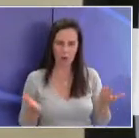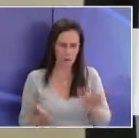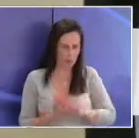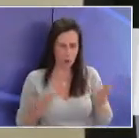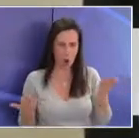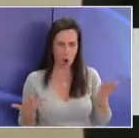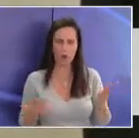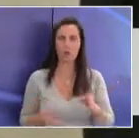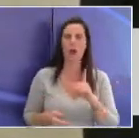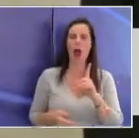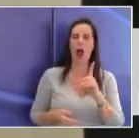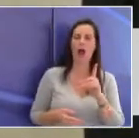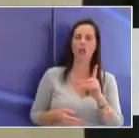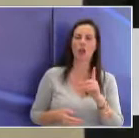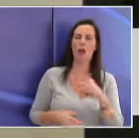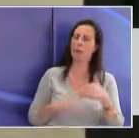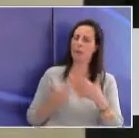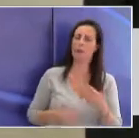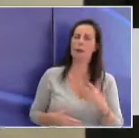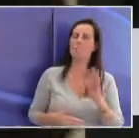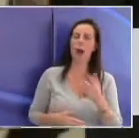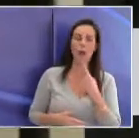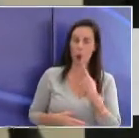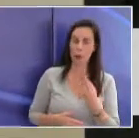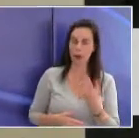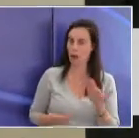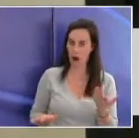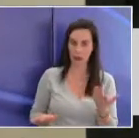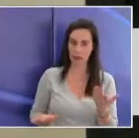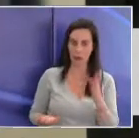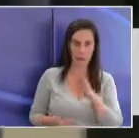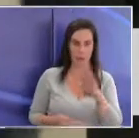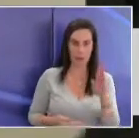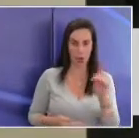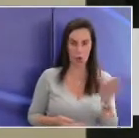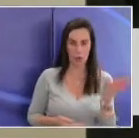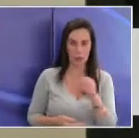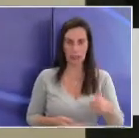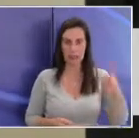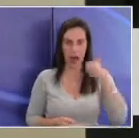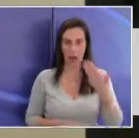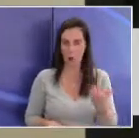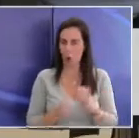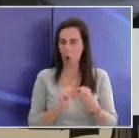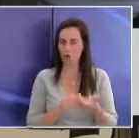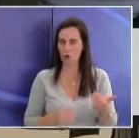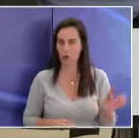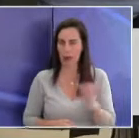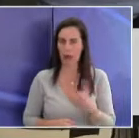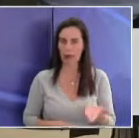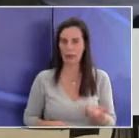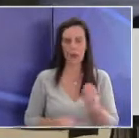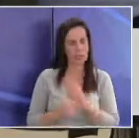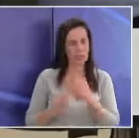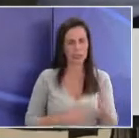פשוט מאוד. עכשיו בואו נתקדם וזה, מעלה. מה זה אומר ש... אז לא, נתניהו לא ימנה שרים אחרים, או שהוא ימנה? בואו נעשה